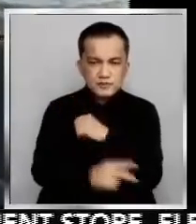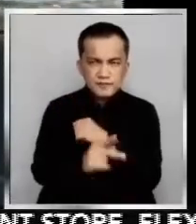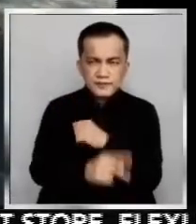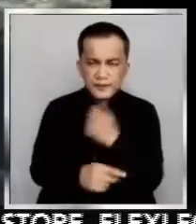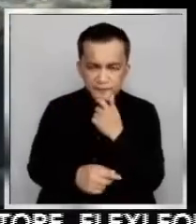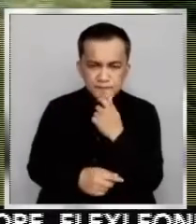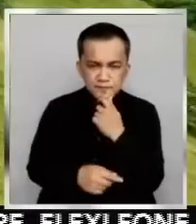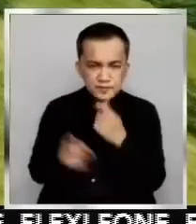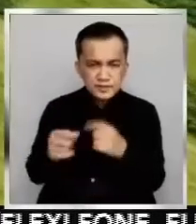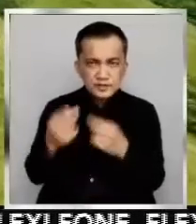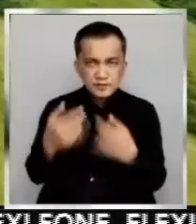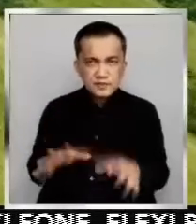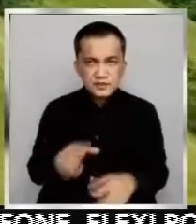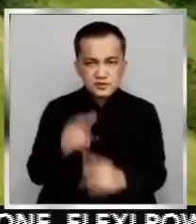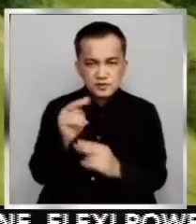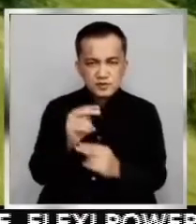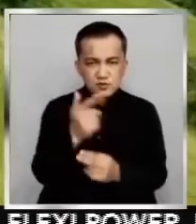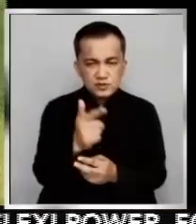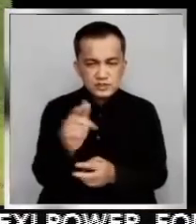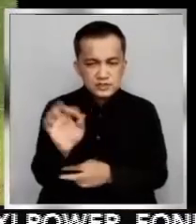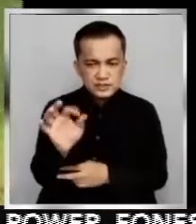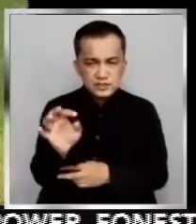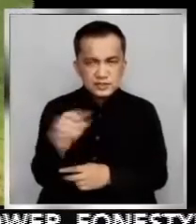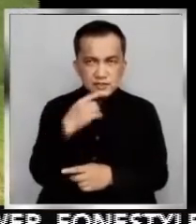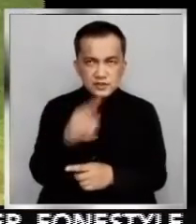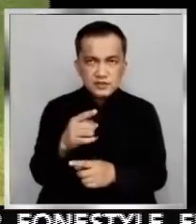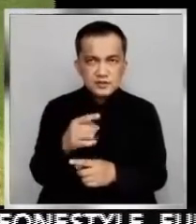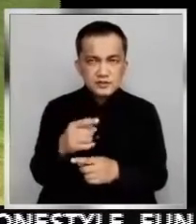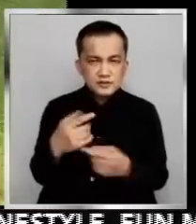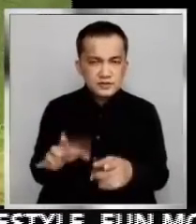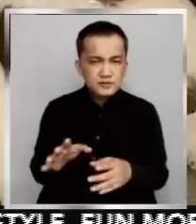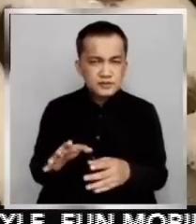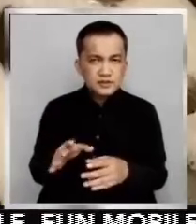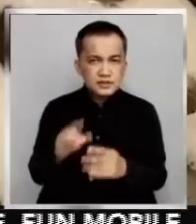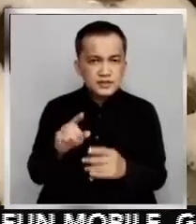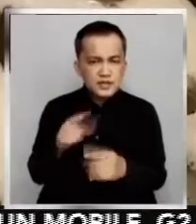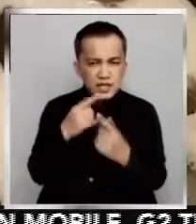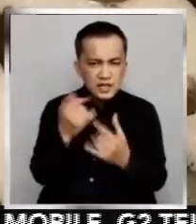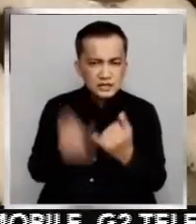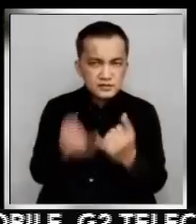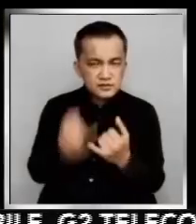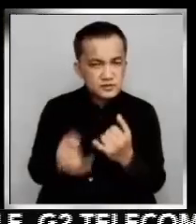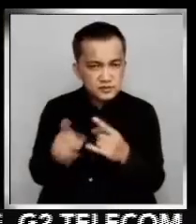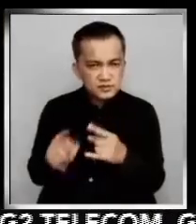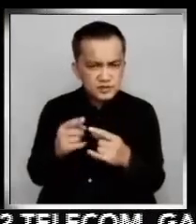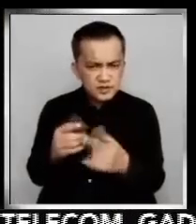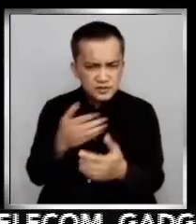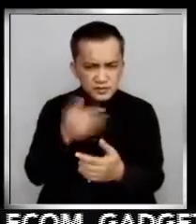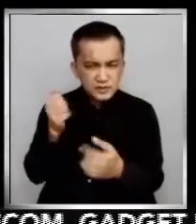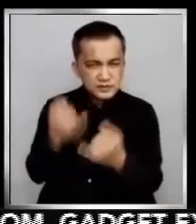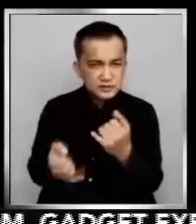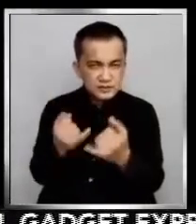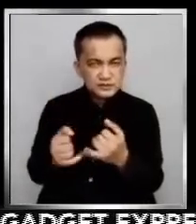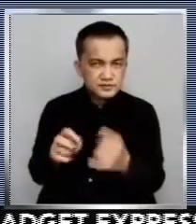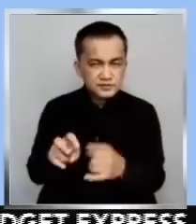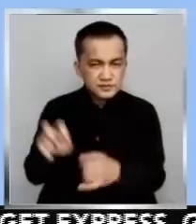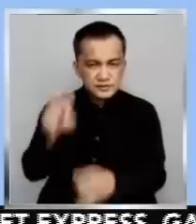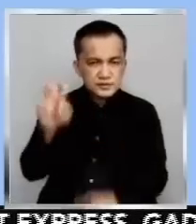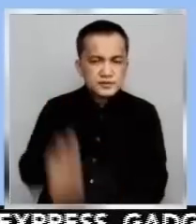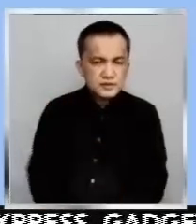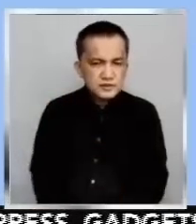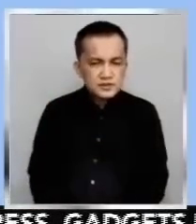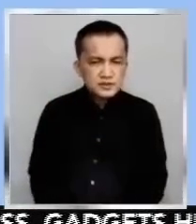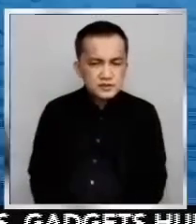November 2019. I made Batanas as my last one kasi, di ba, syempre, save the best for last. Kaya ang kanyang Philippine level sa web